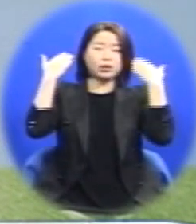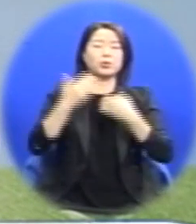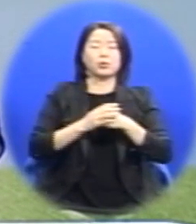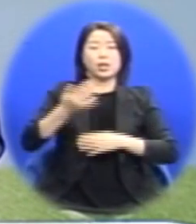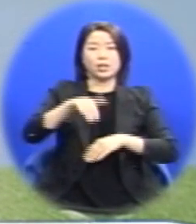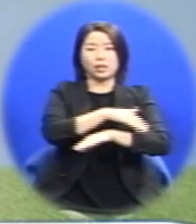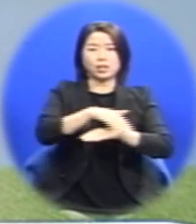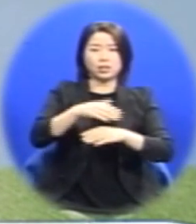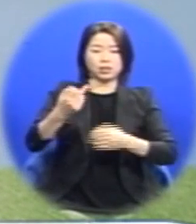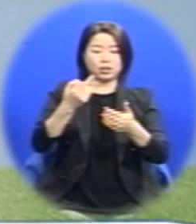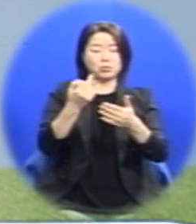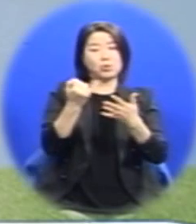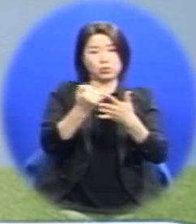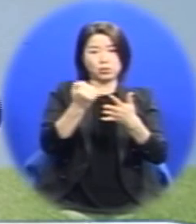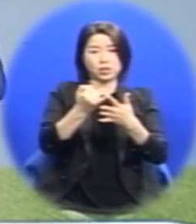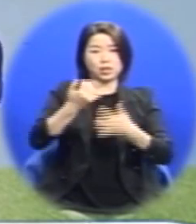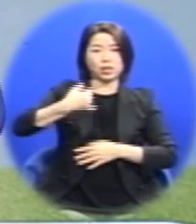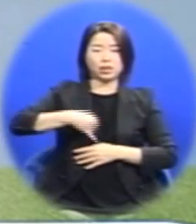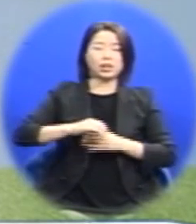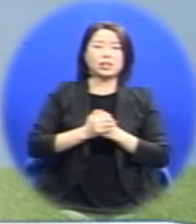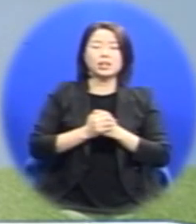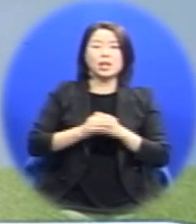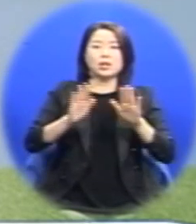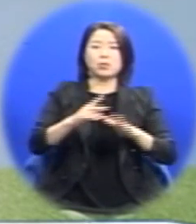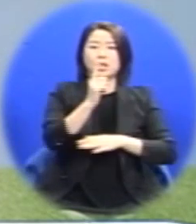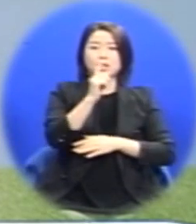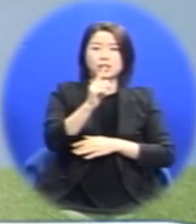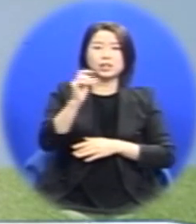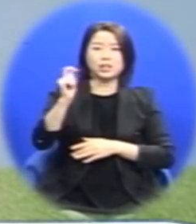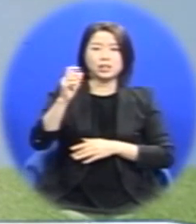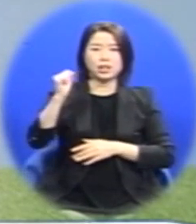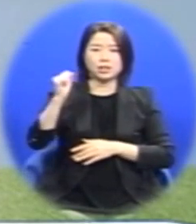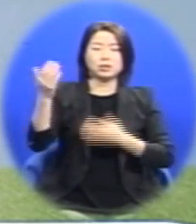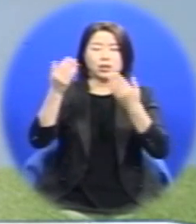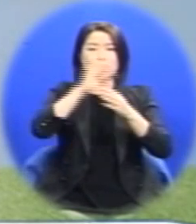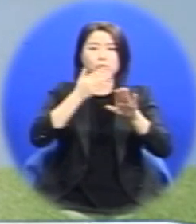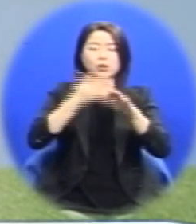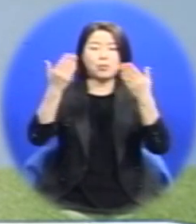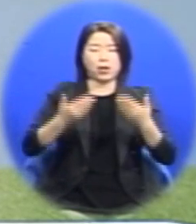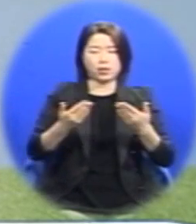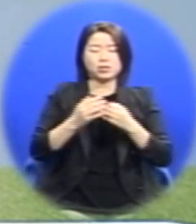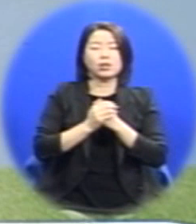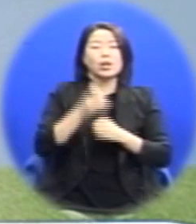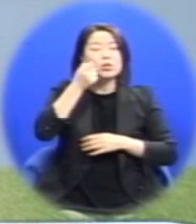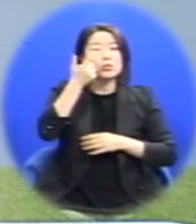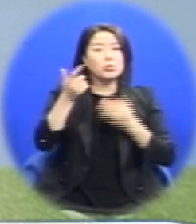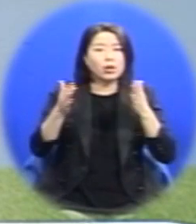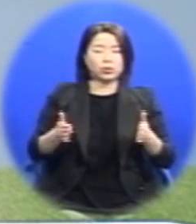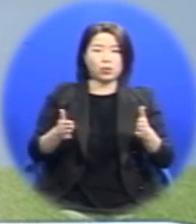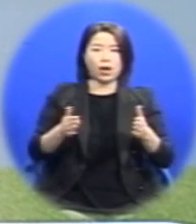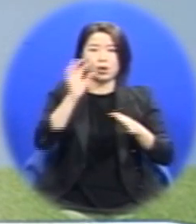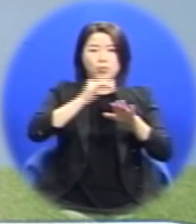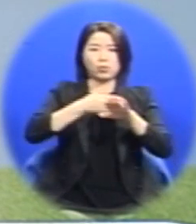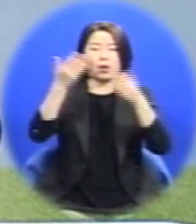딸이 이번에 DTS를 받았어요. 예수제자훈련학교에서 6개월 동안 훈련을 받고